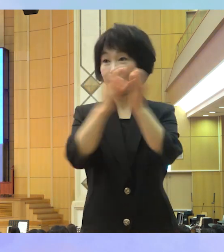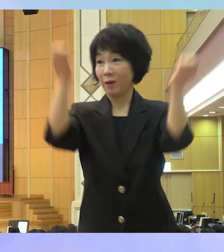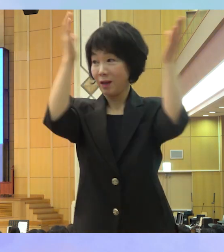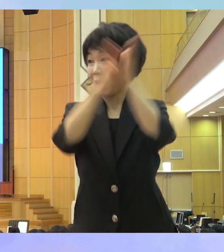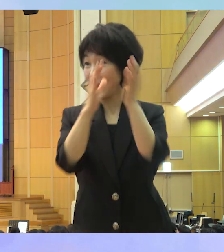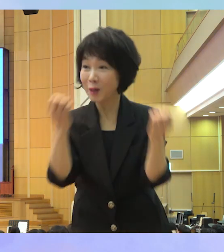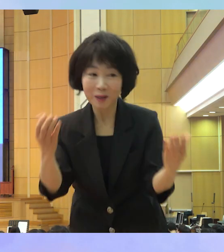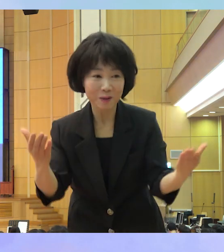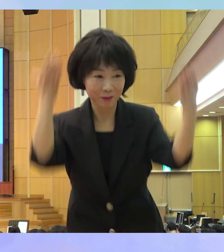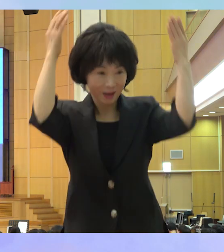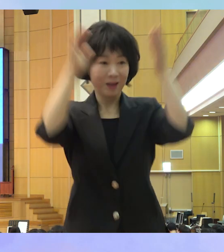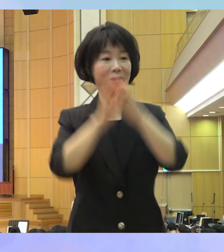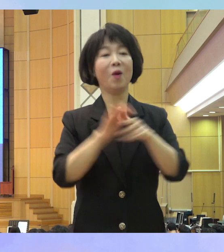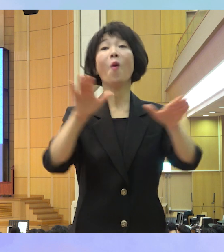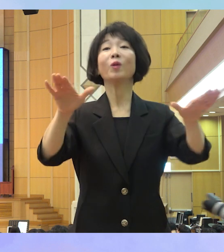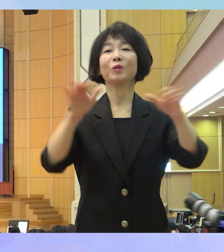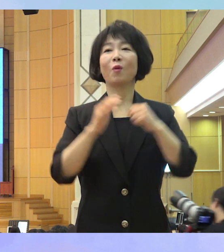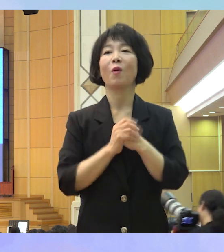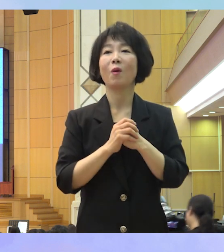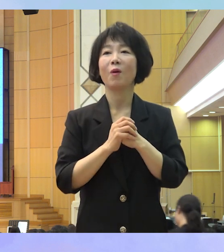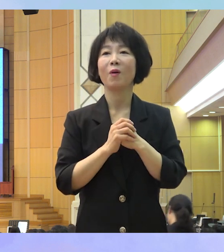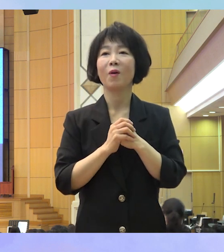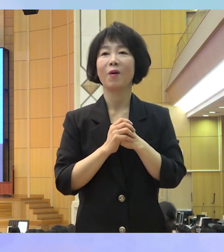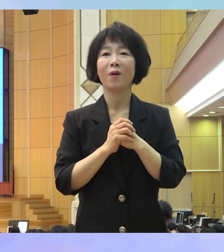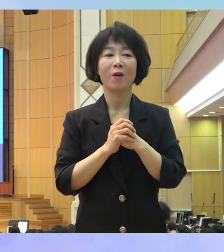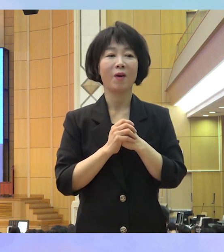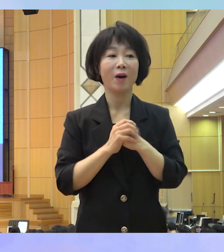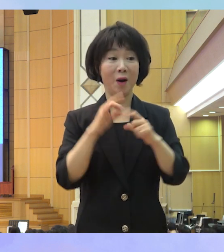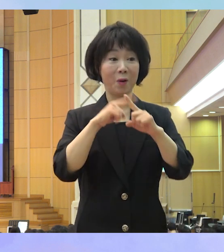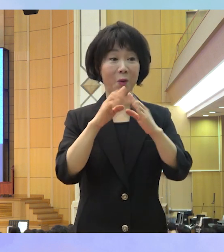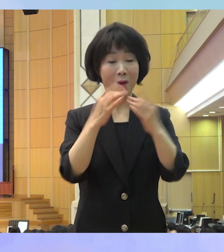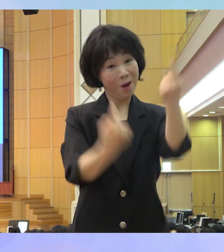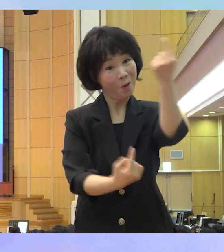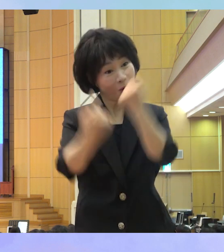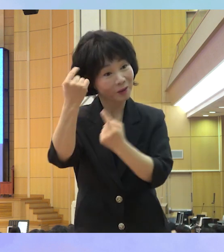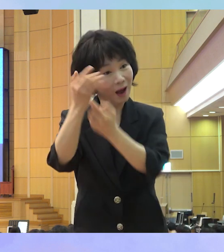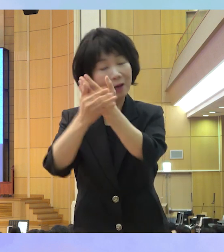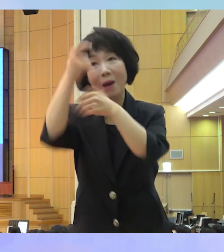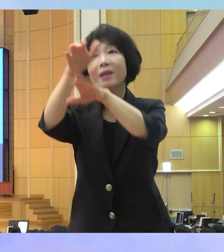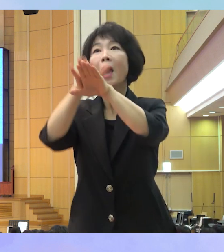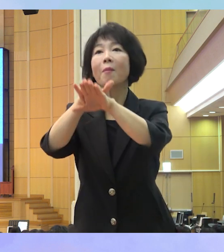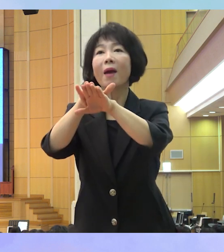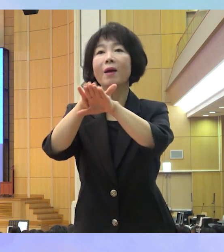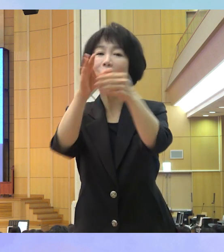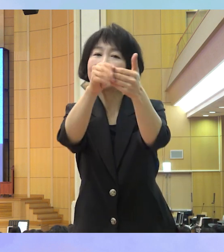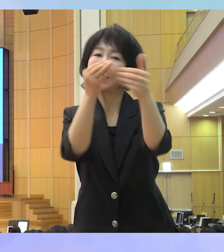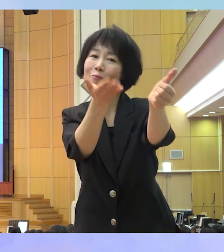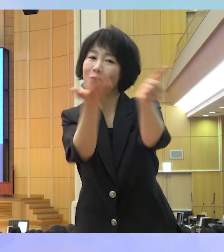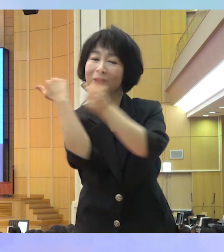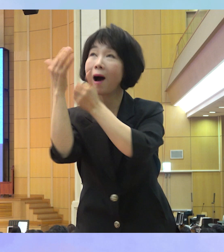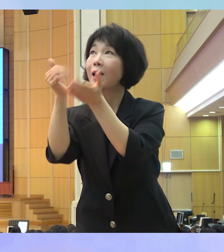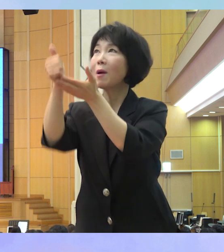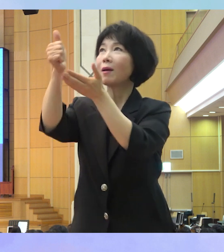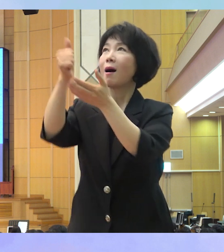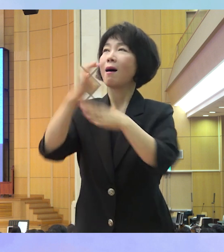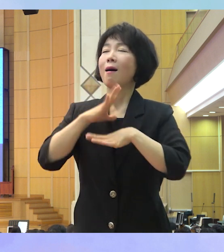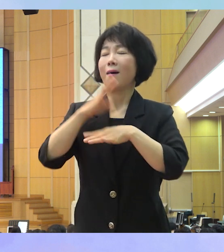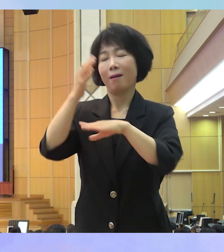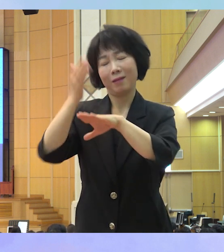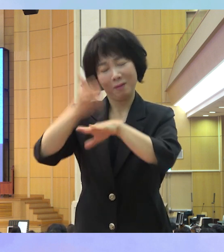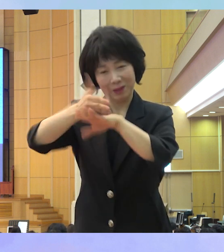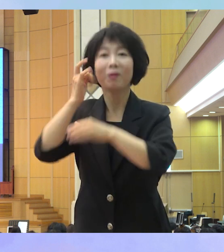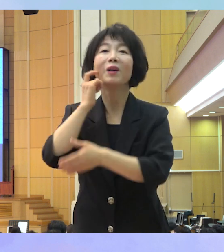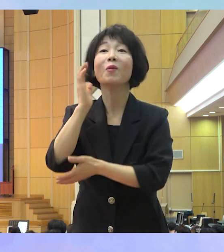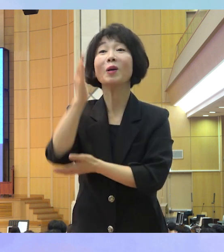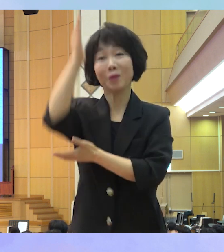할렐루야. 네, 오늘도 하나님의 성전에 와서 이렇게 예배드리게 하신 하나님께 감사와 영광을 돌립니다. 우리 옆에